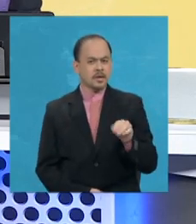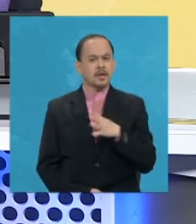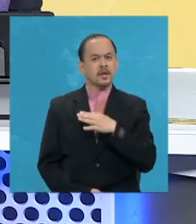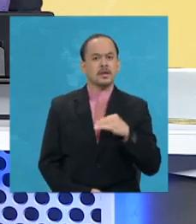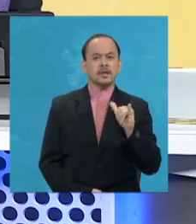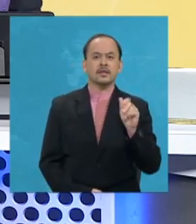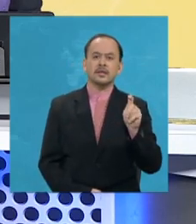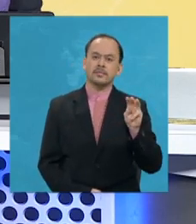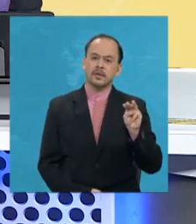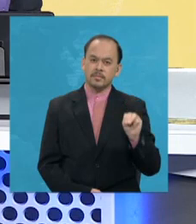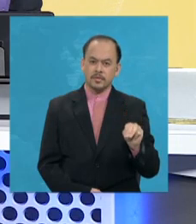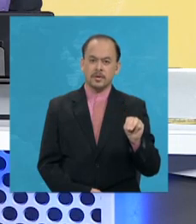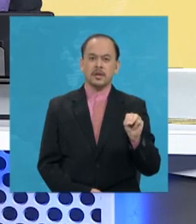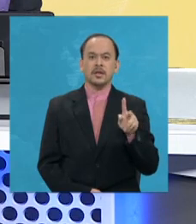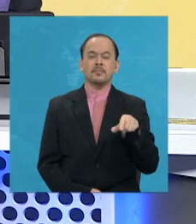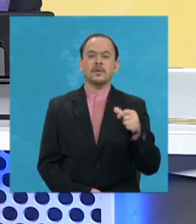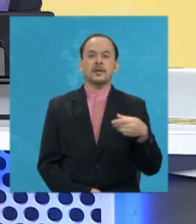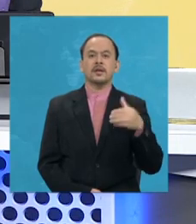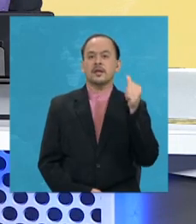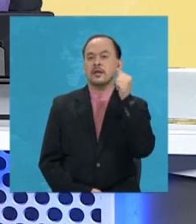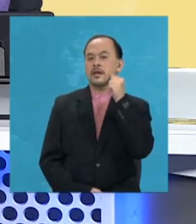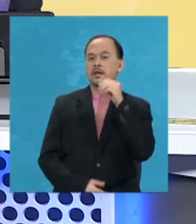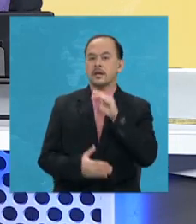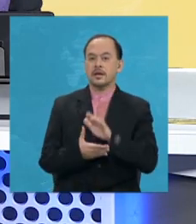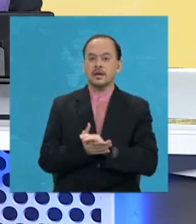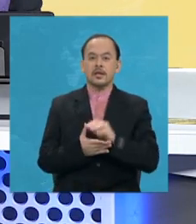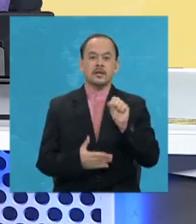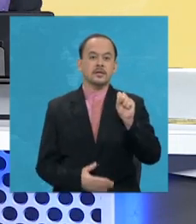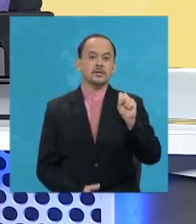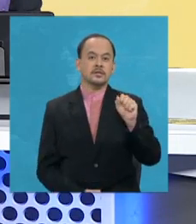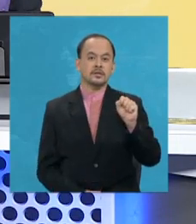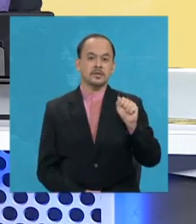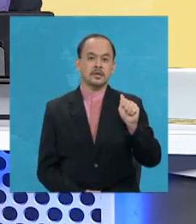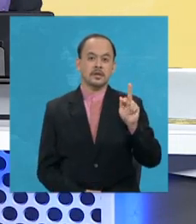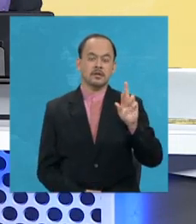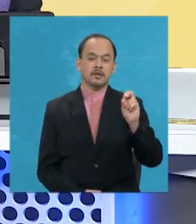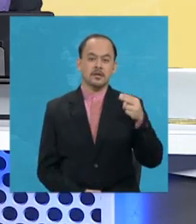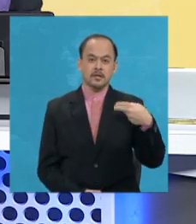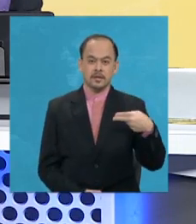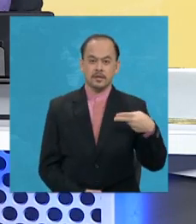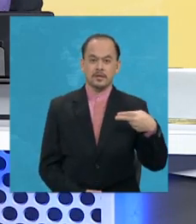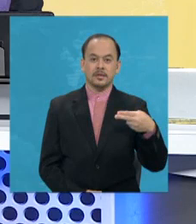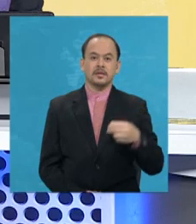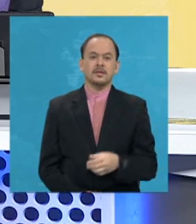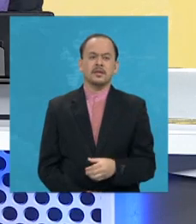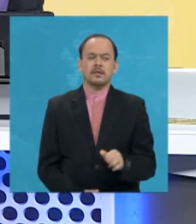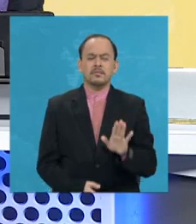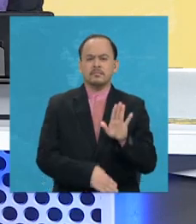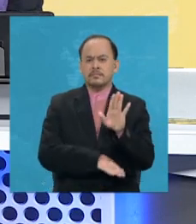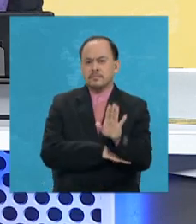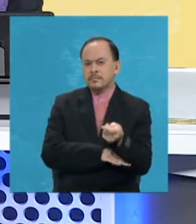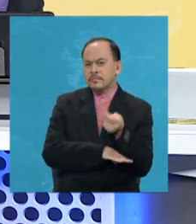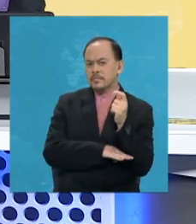dan yang teramat mulia pada keselip penyiraman Allah istri pengiran anak Sarah binti pengiran Haji Saleh abrahaman petang tadi